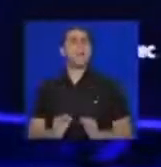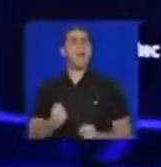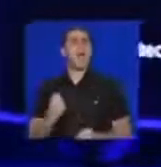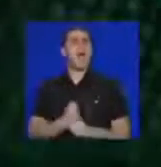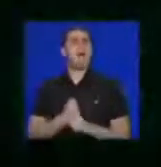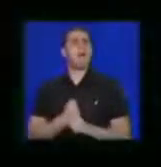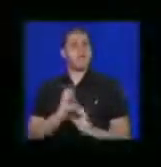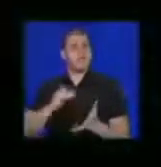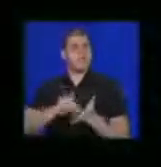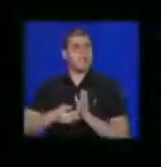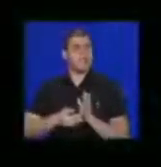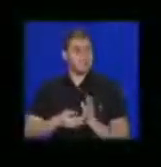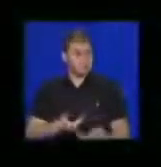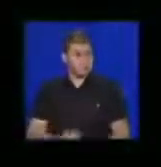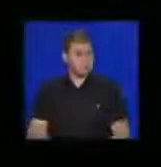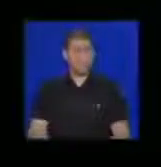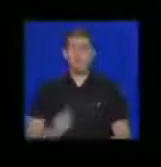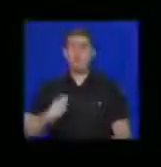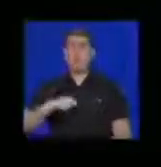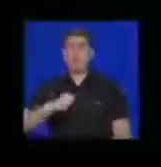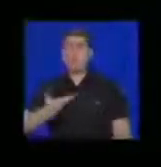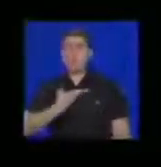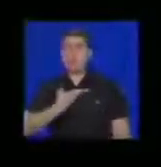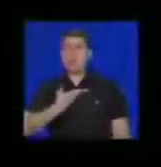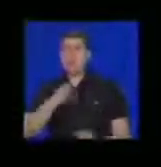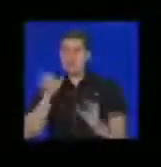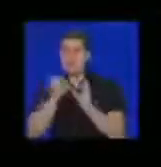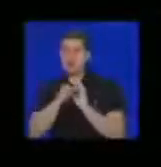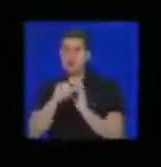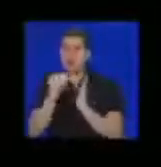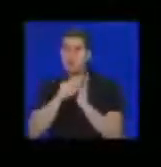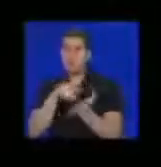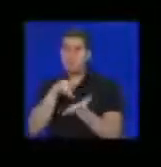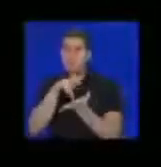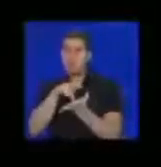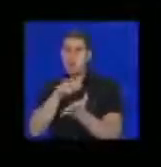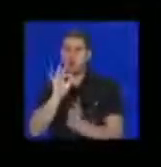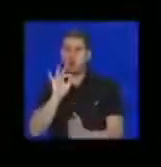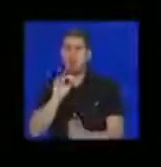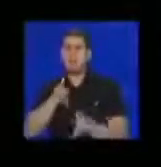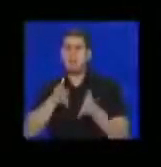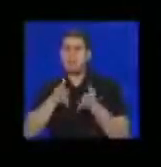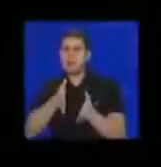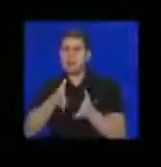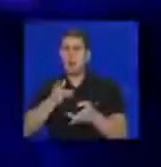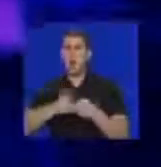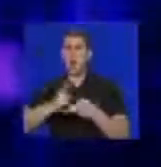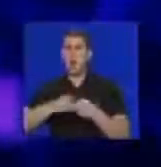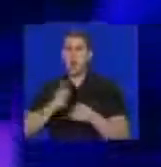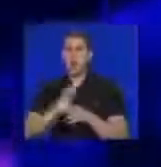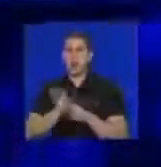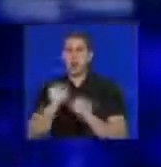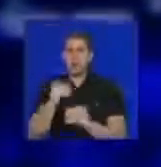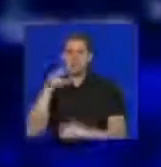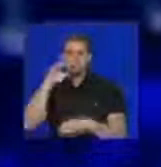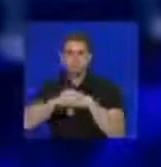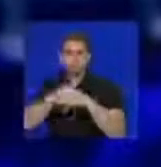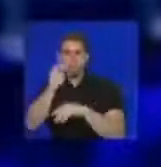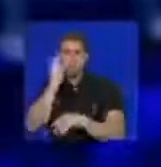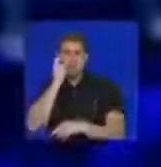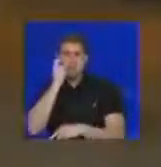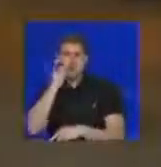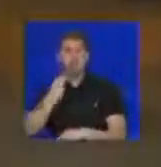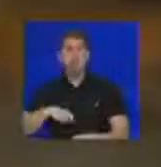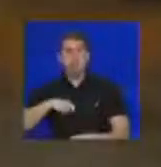המהלך יאושר? השב"כ יקבל גישה לנתוני מיקום של מסלולי חולי קורונה באמצעות איכונים סלולריים. השב"כ